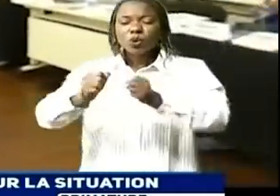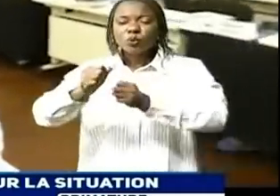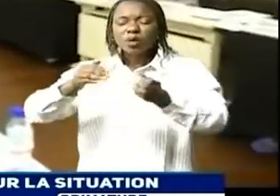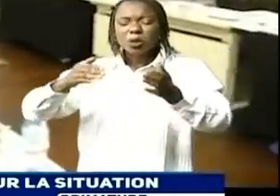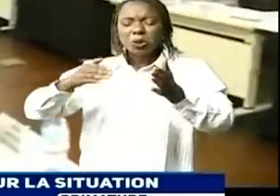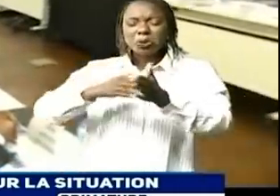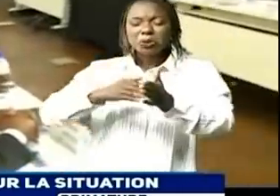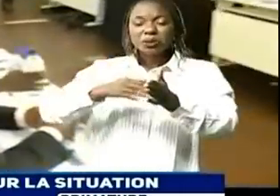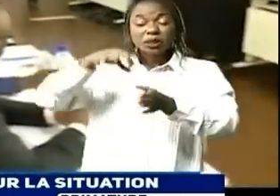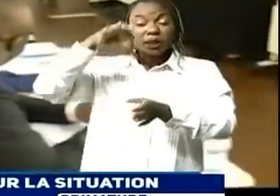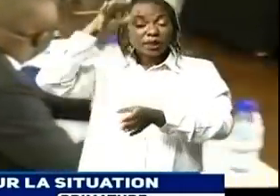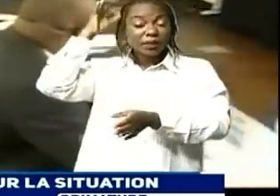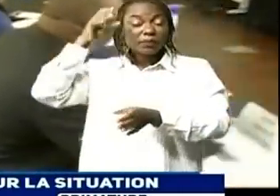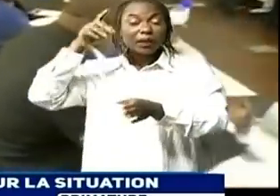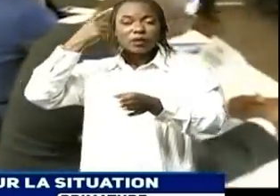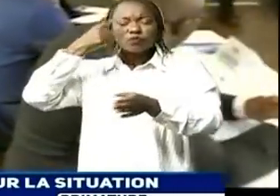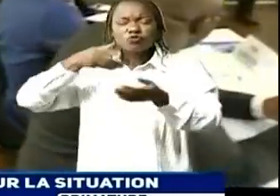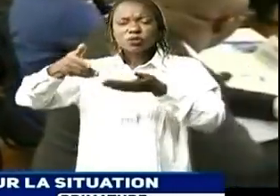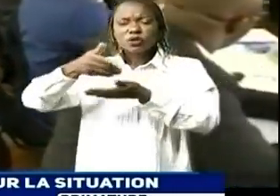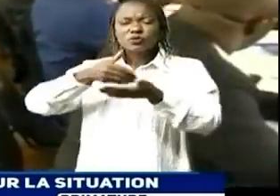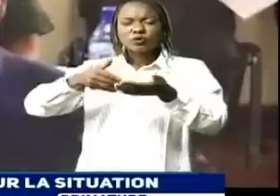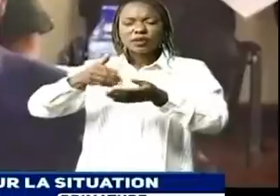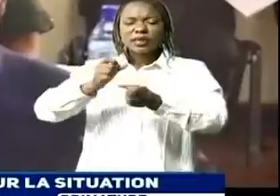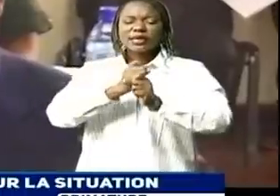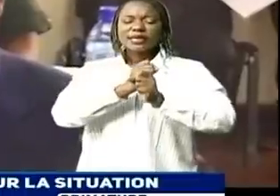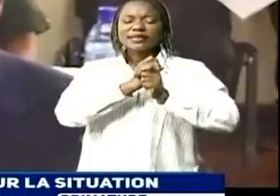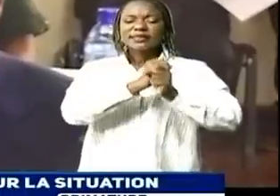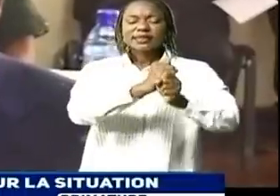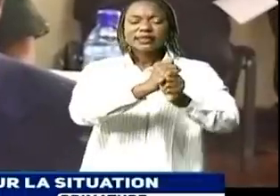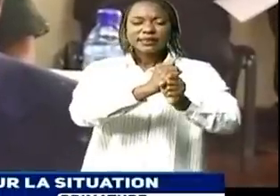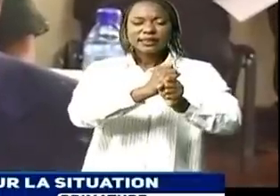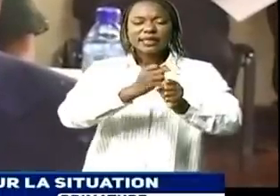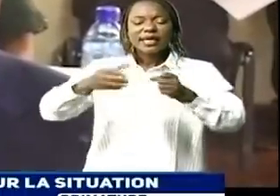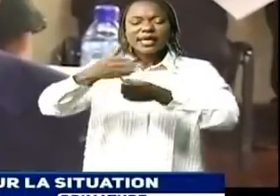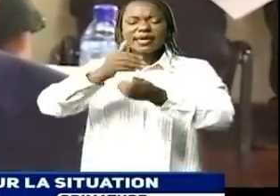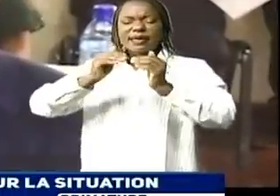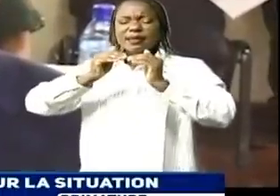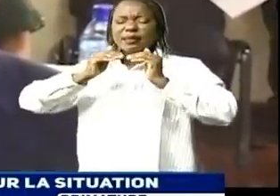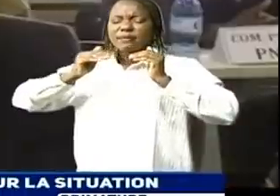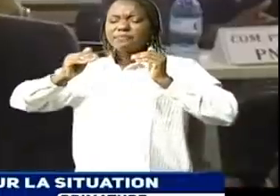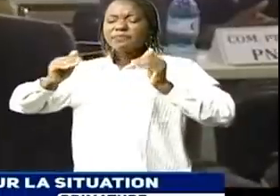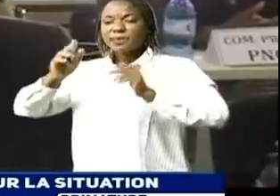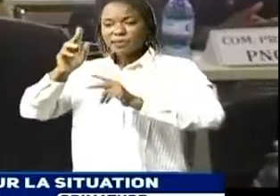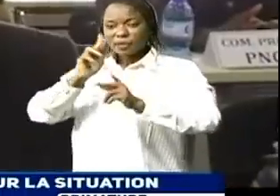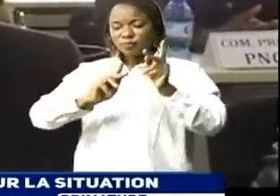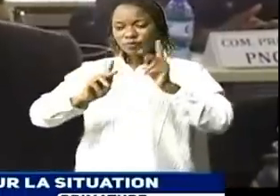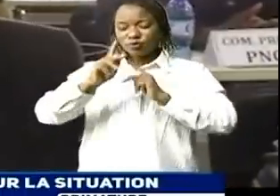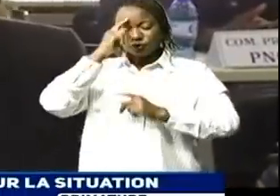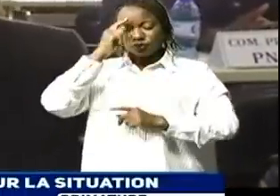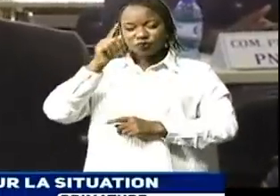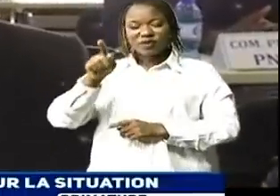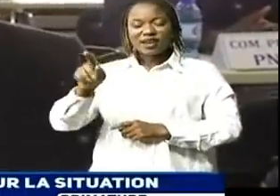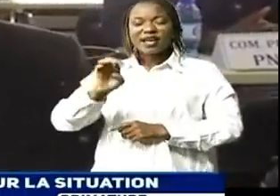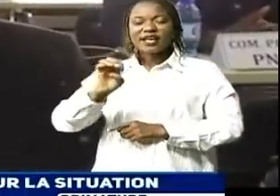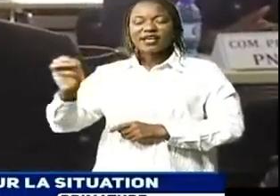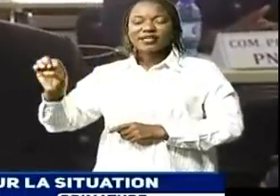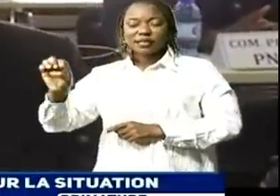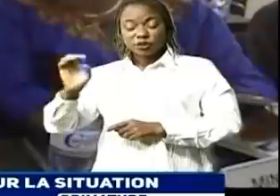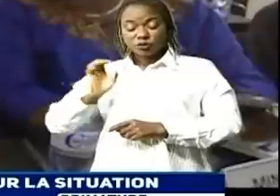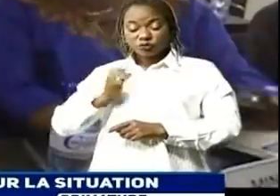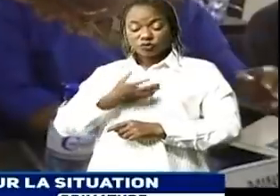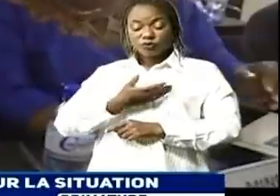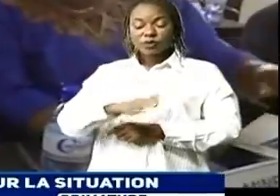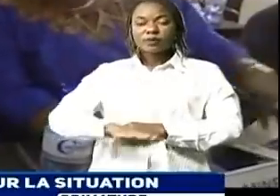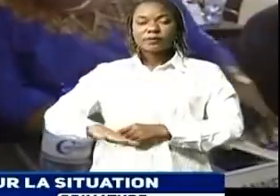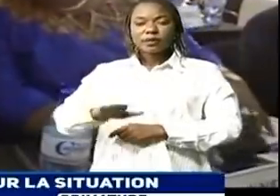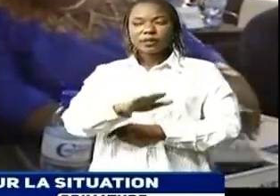forces du mal, afin de restaurer la sécurité et la quiétude sociale de la population dans cette partie nord-est du pays.